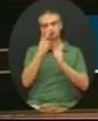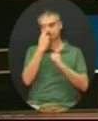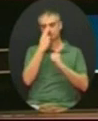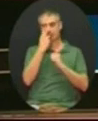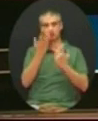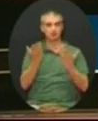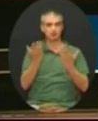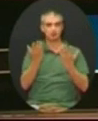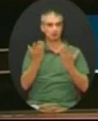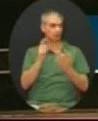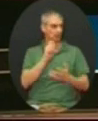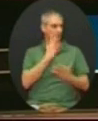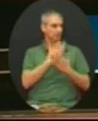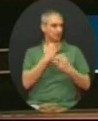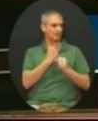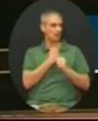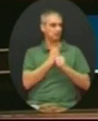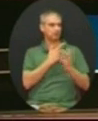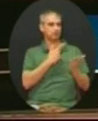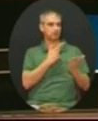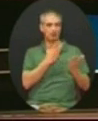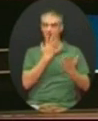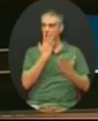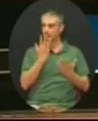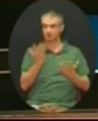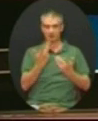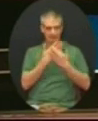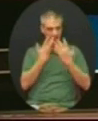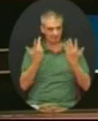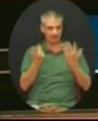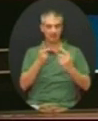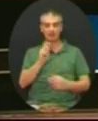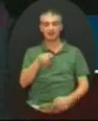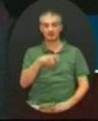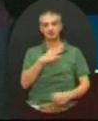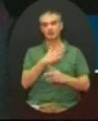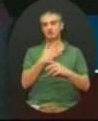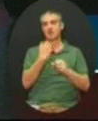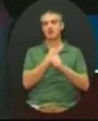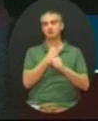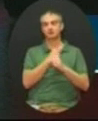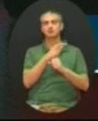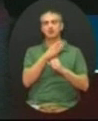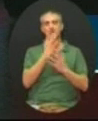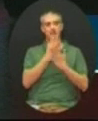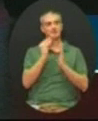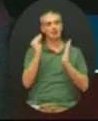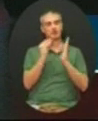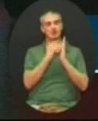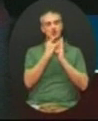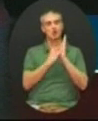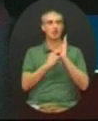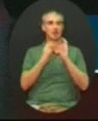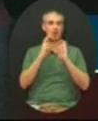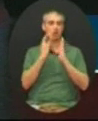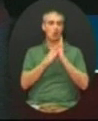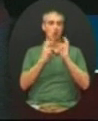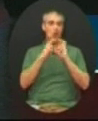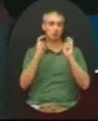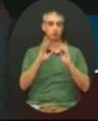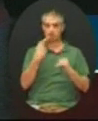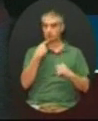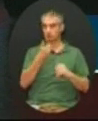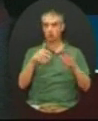ולנסות לברר אותם ולברר אותם. הכנסת עשתה את זה משום שהיא כבר חוקקה את חוק העמותות. מה שאומר ראש הממשלה